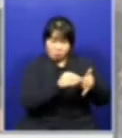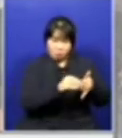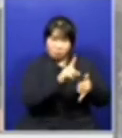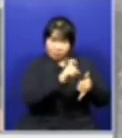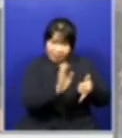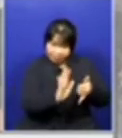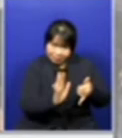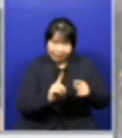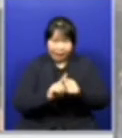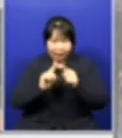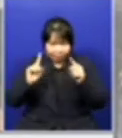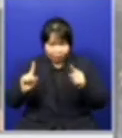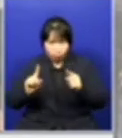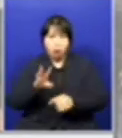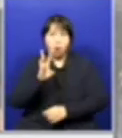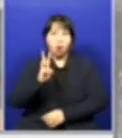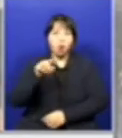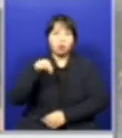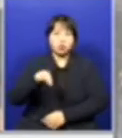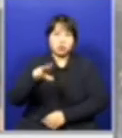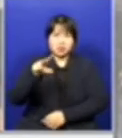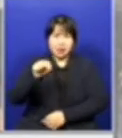ต่